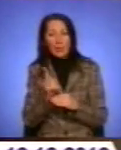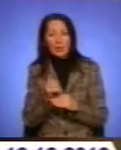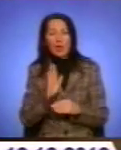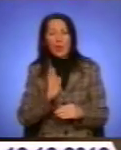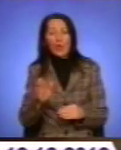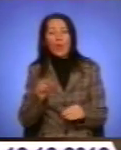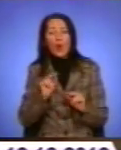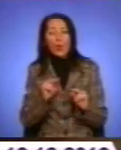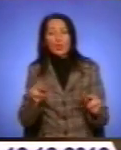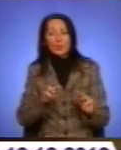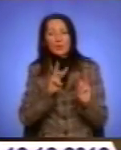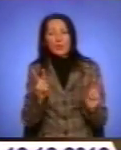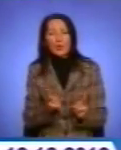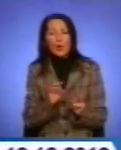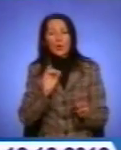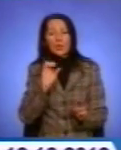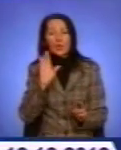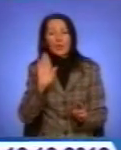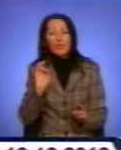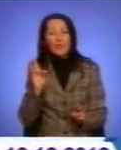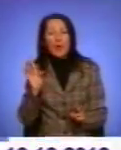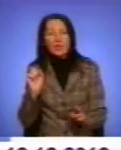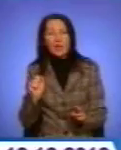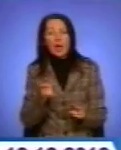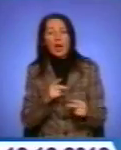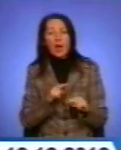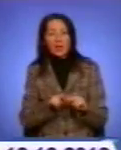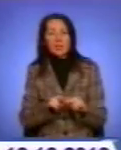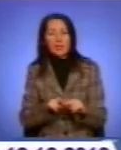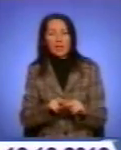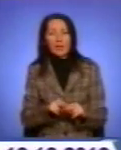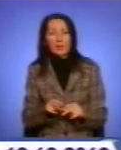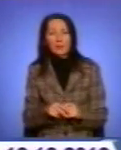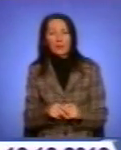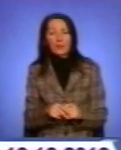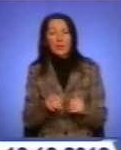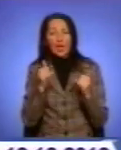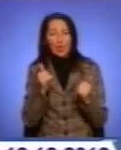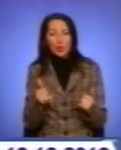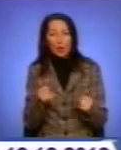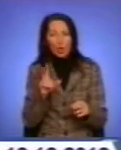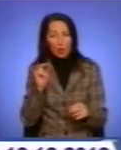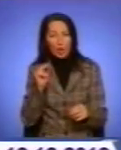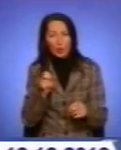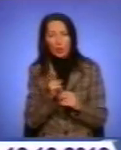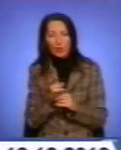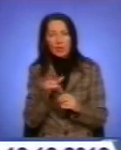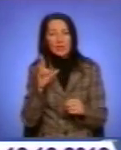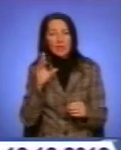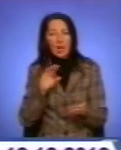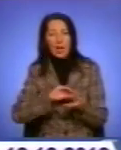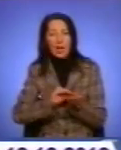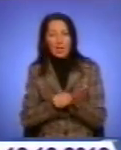святого Івана Хрестителя. Сьогоднішню дату, 12-й календарний